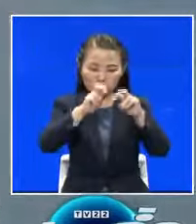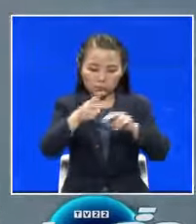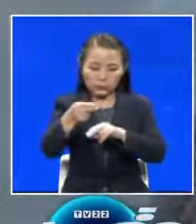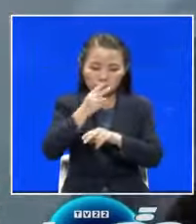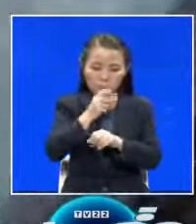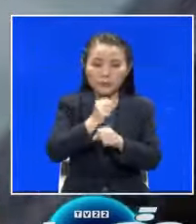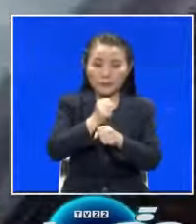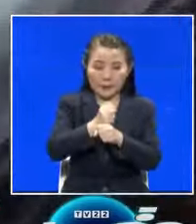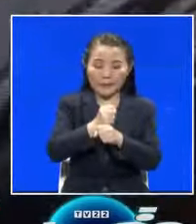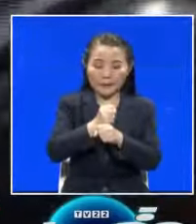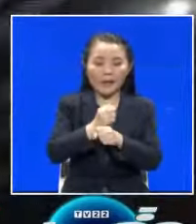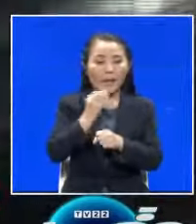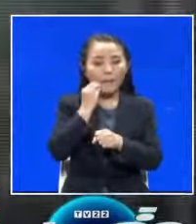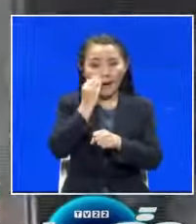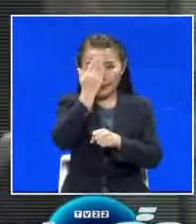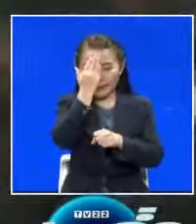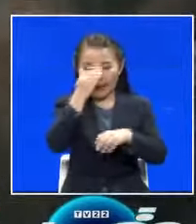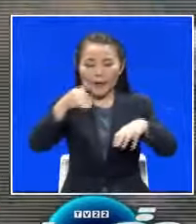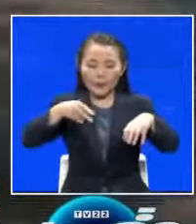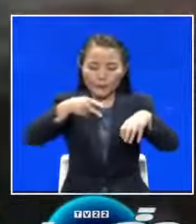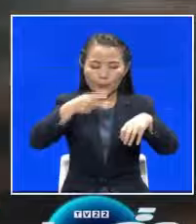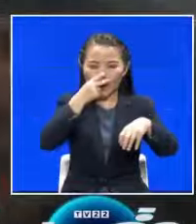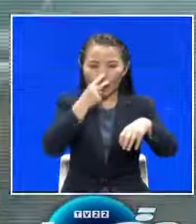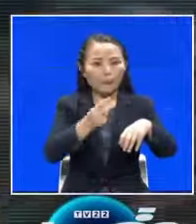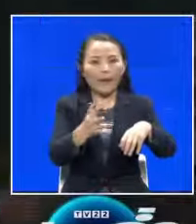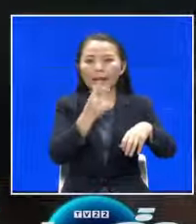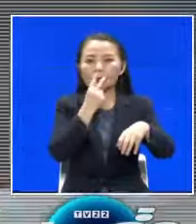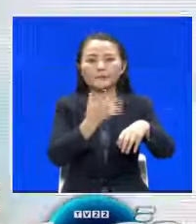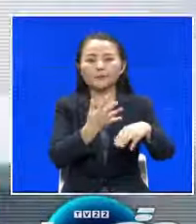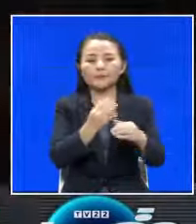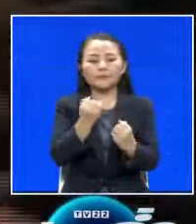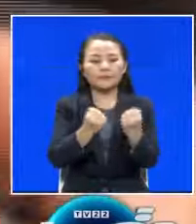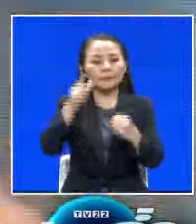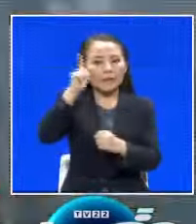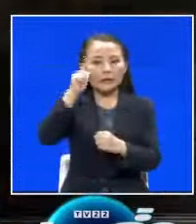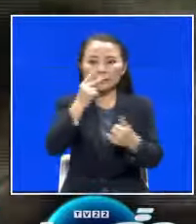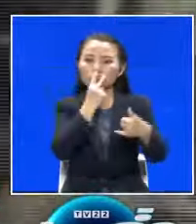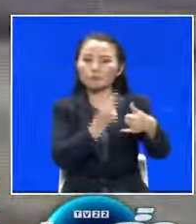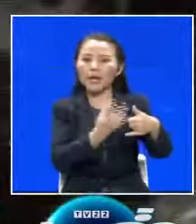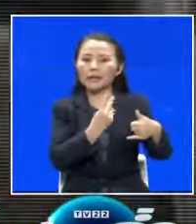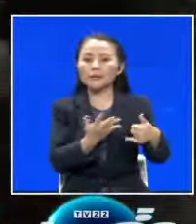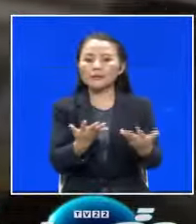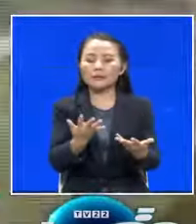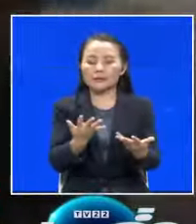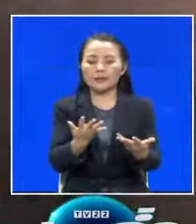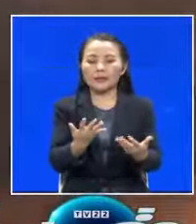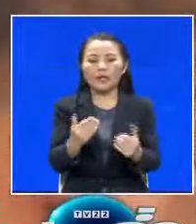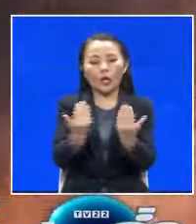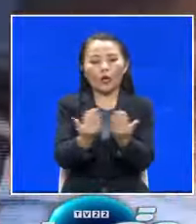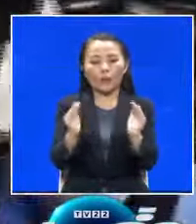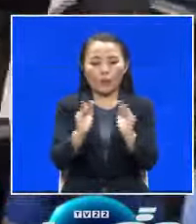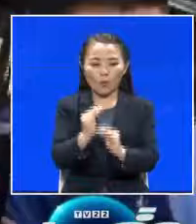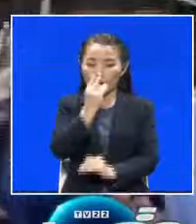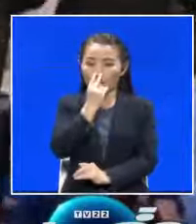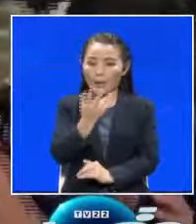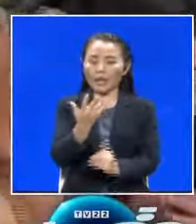ปฏิบัติหน้าที่ที่หน้าบ้านเนี่ยไม่มีใครได้เห็นคุณทักษิณเลย มีความเคลื่อนไหวใดๆทั้งคุณทักษิณแล้วก็ครอบครัวออกมาเล